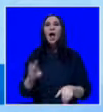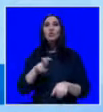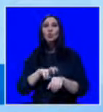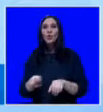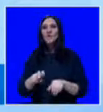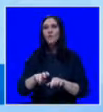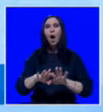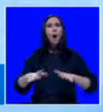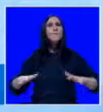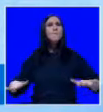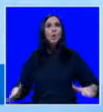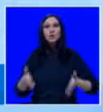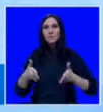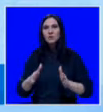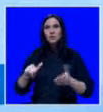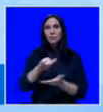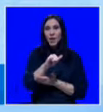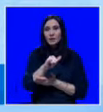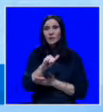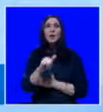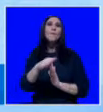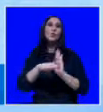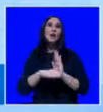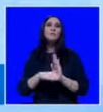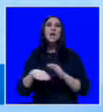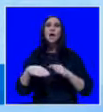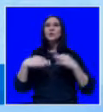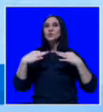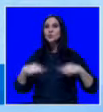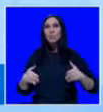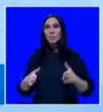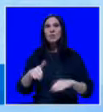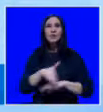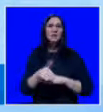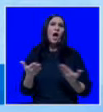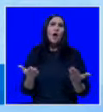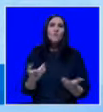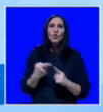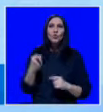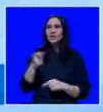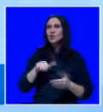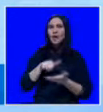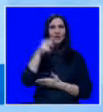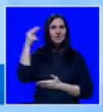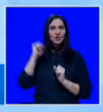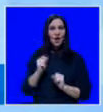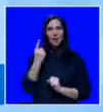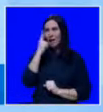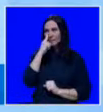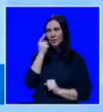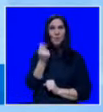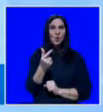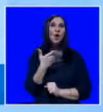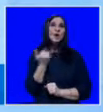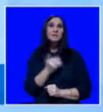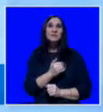самолети. Проблема са сухопътните граници. Какво от това, че на летището ще чакам с една минута по-малко и примерно няма да съм на